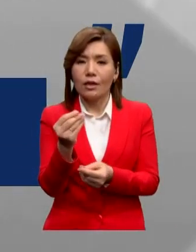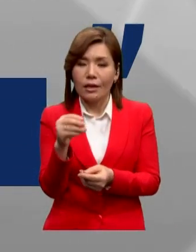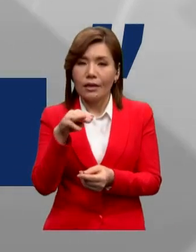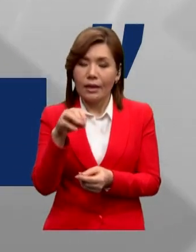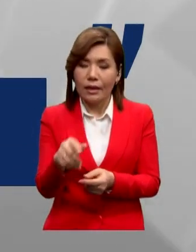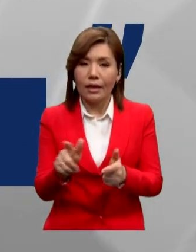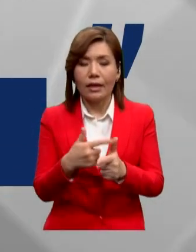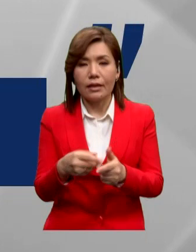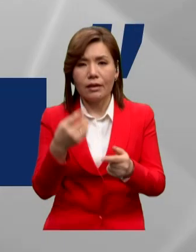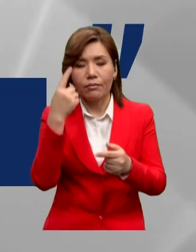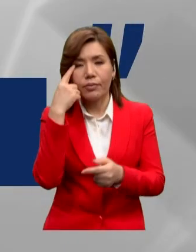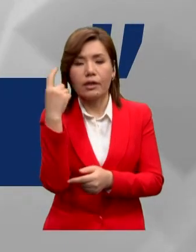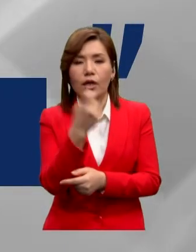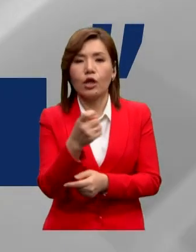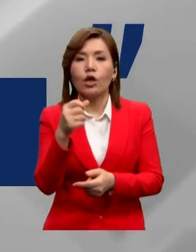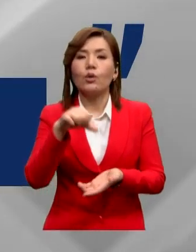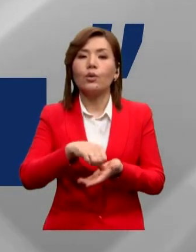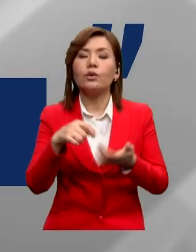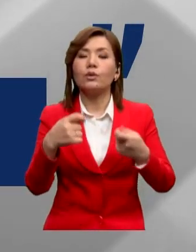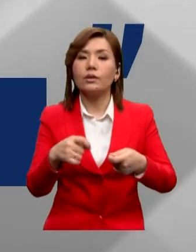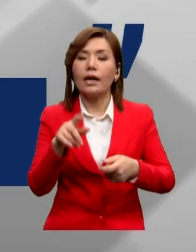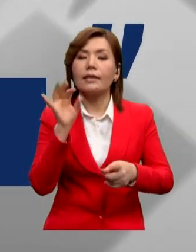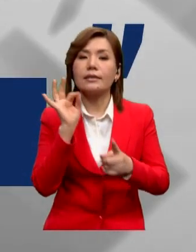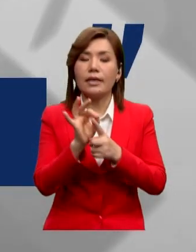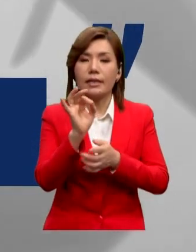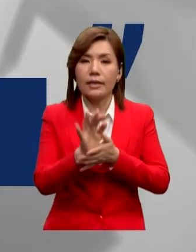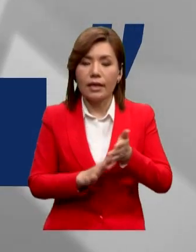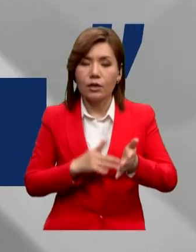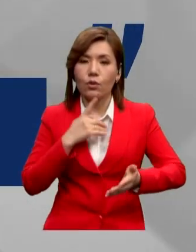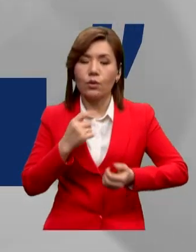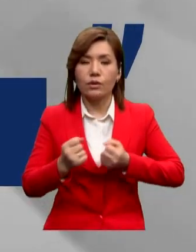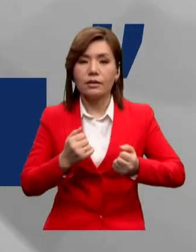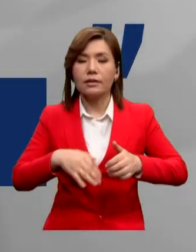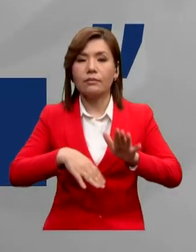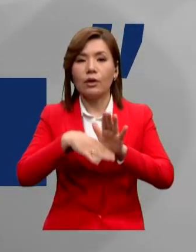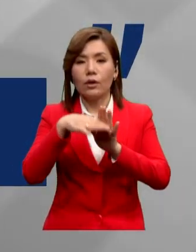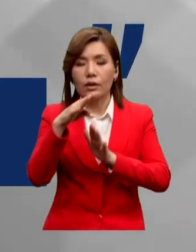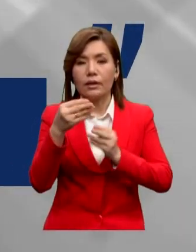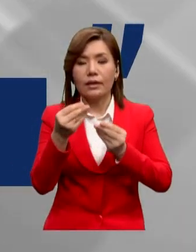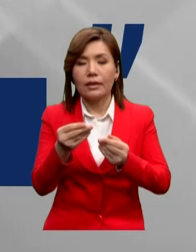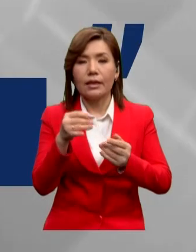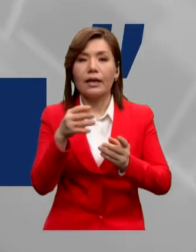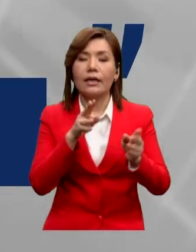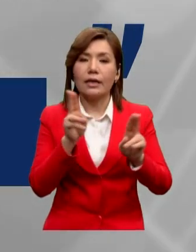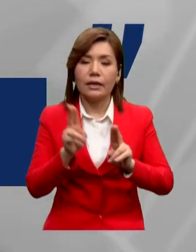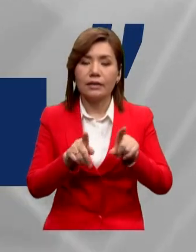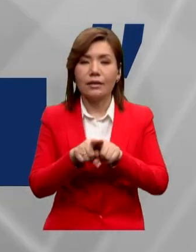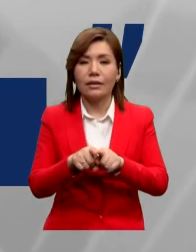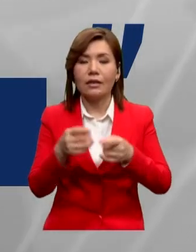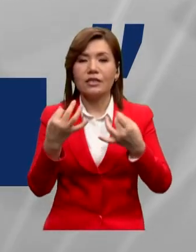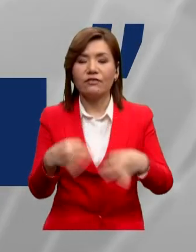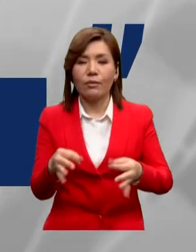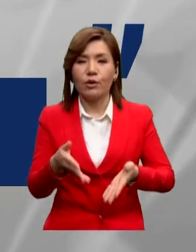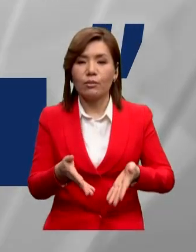или дать какой-то сигнал рыночным участникам, а с целью дальнейшего улучшения транспарентности в рамках режима свободно